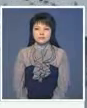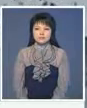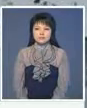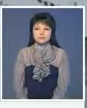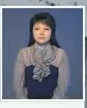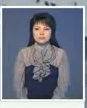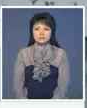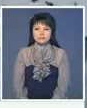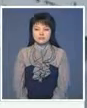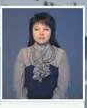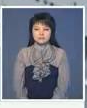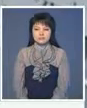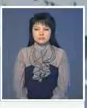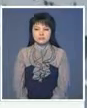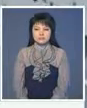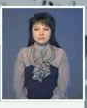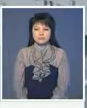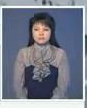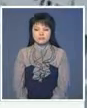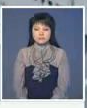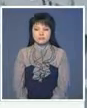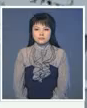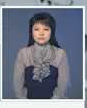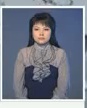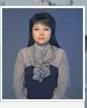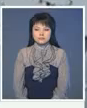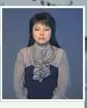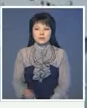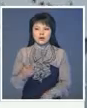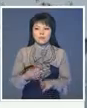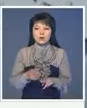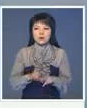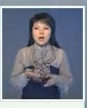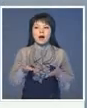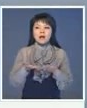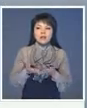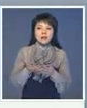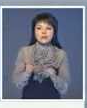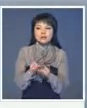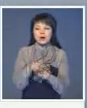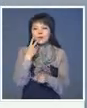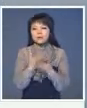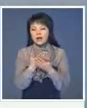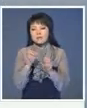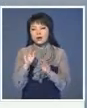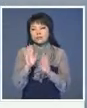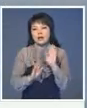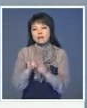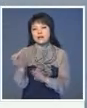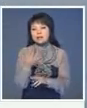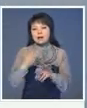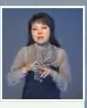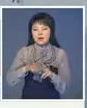о захвате террористами гидрографическое судно «Жайық». Бұл жайық кемесін жаудан азат ету көрінісі. Сценарий